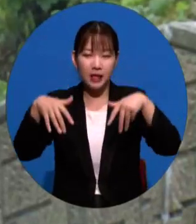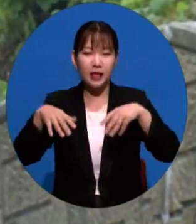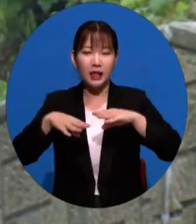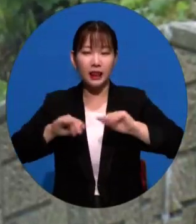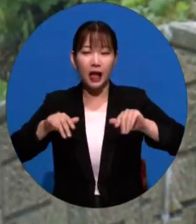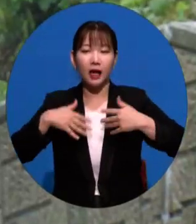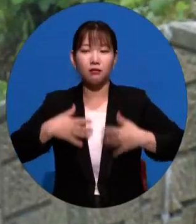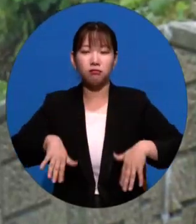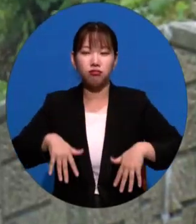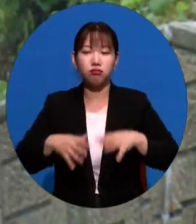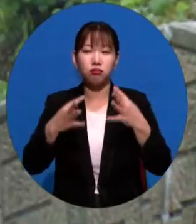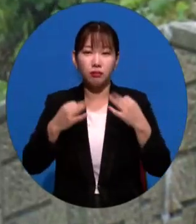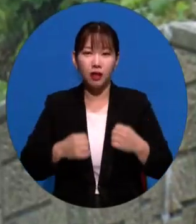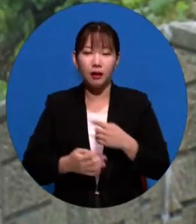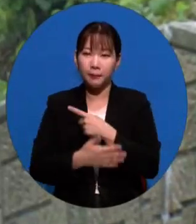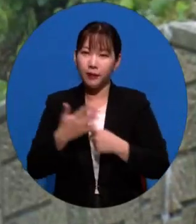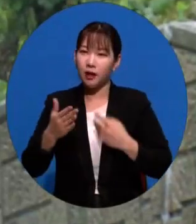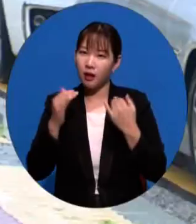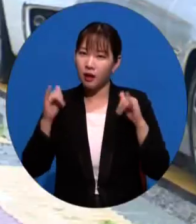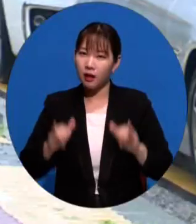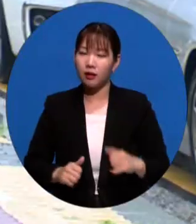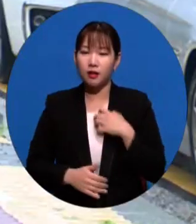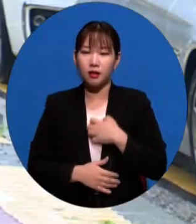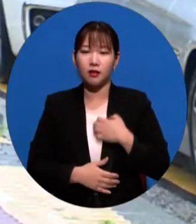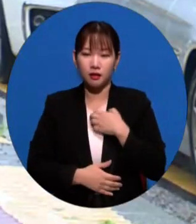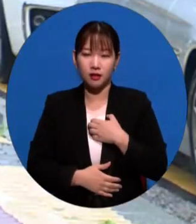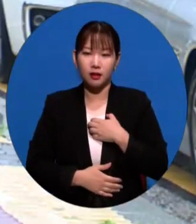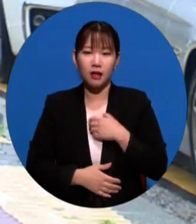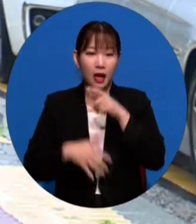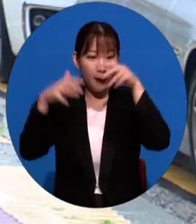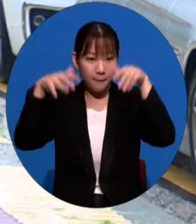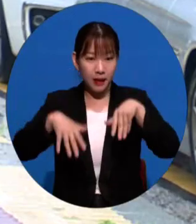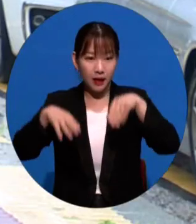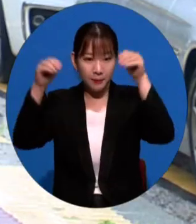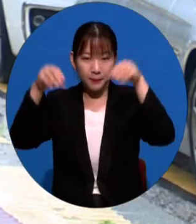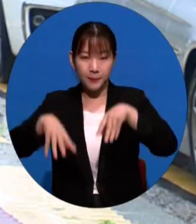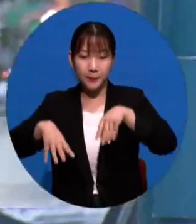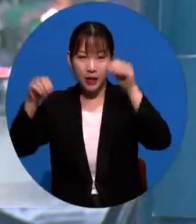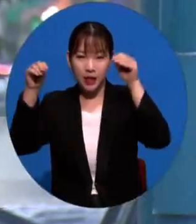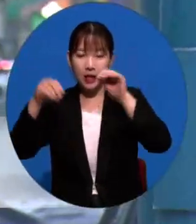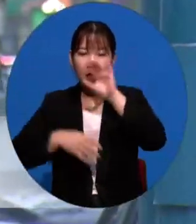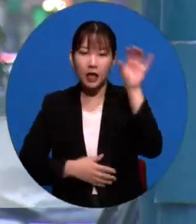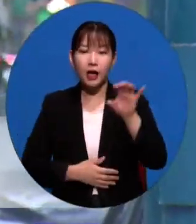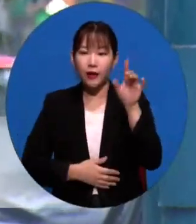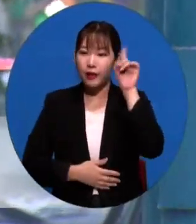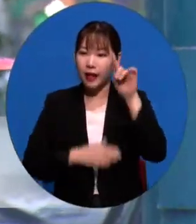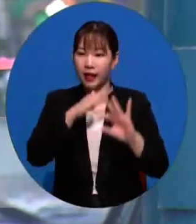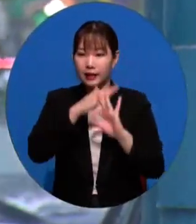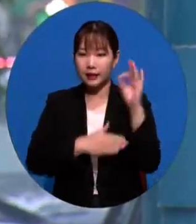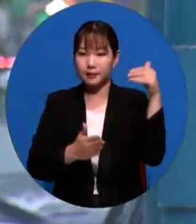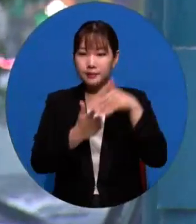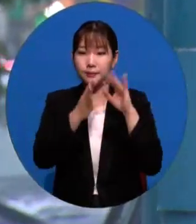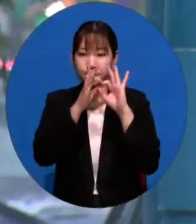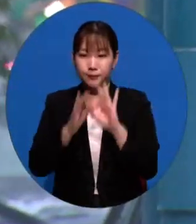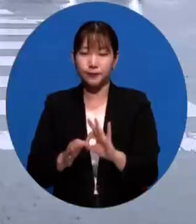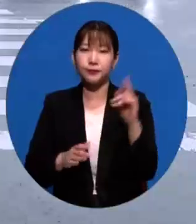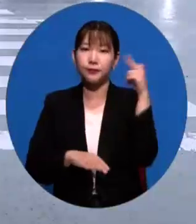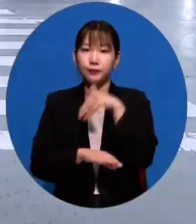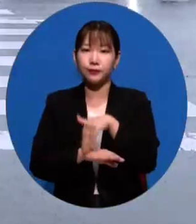지반이 약해진 곳이 많아 피해가 우려됩니다. 비는 내렸다 그쳤다를 반복하며 내일 오전까지